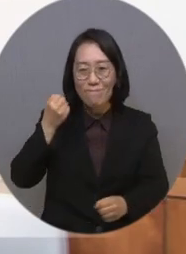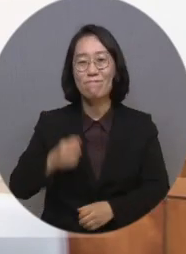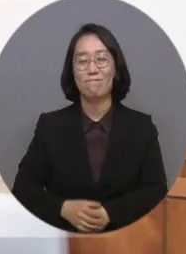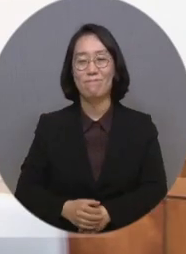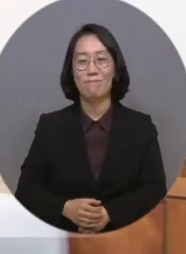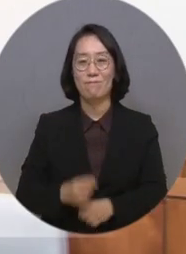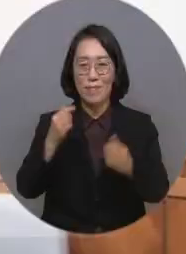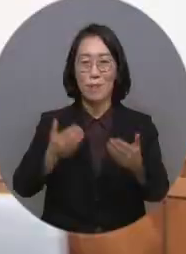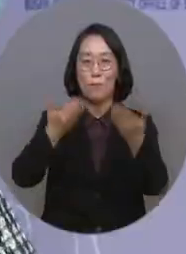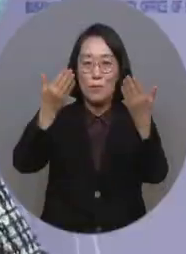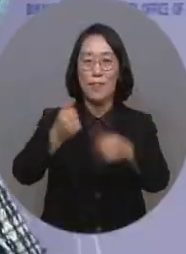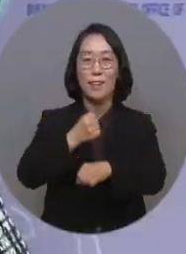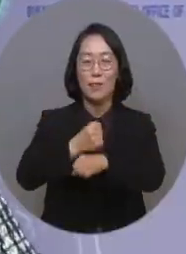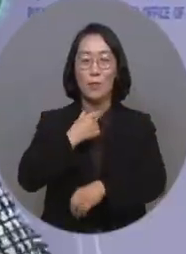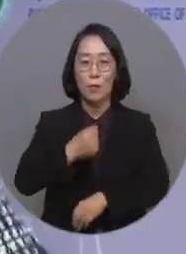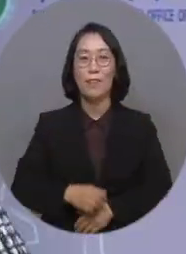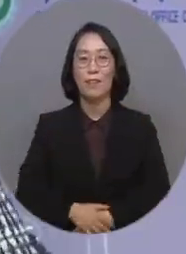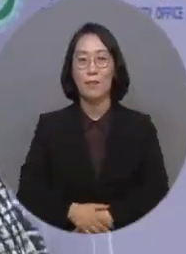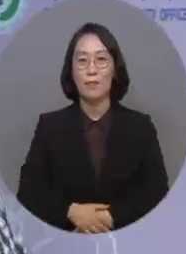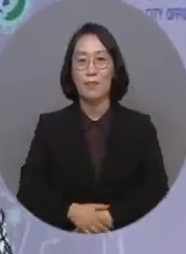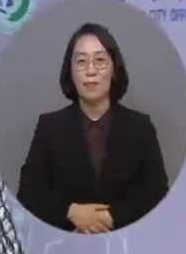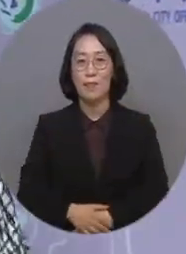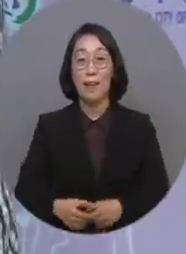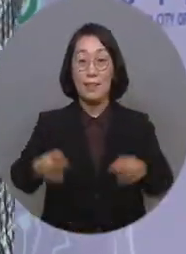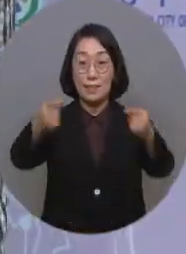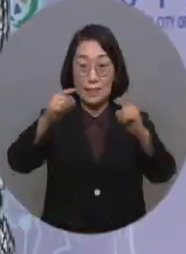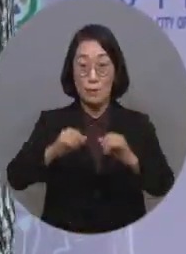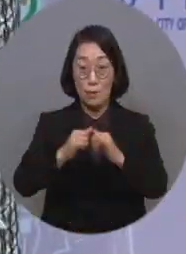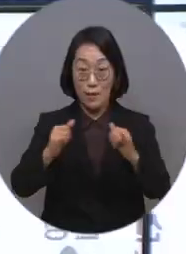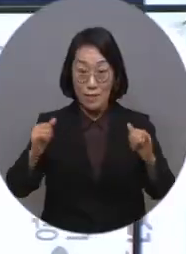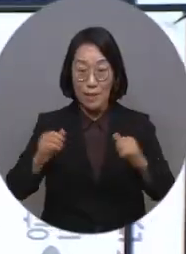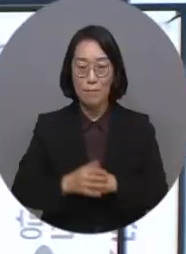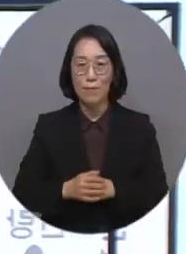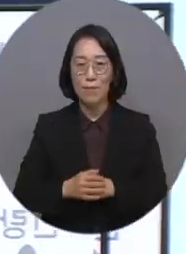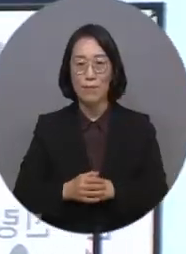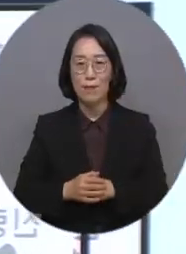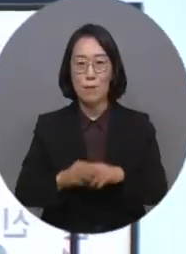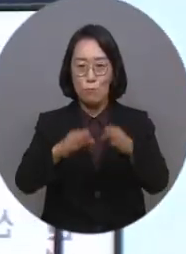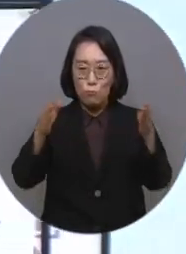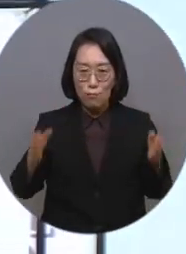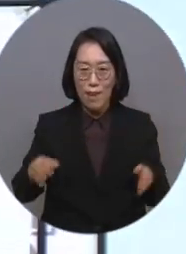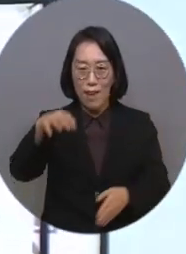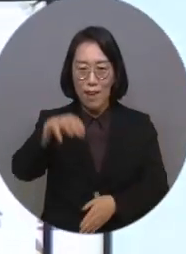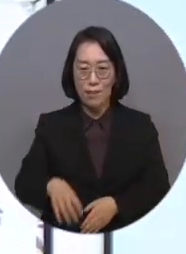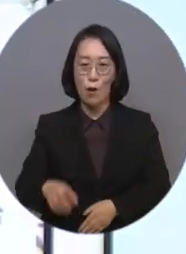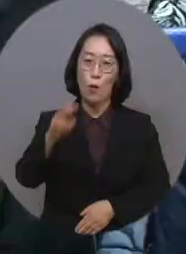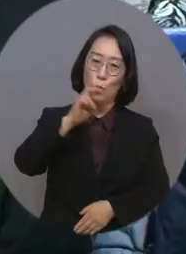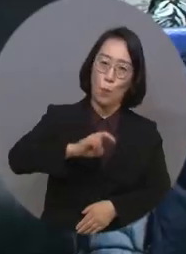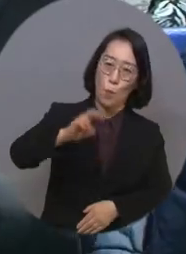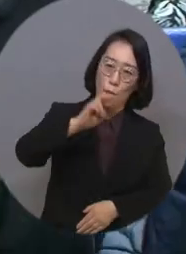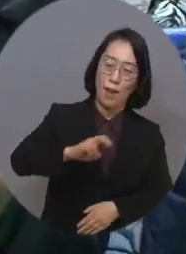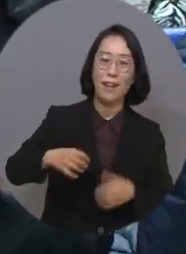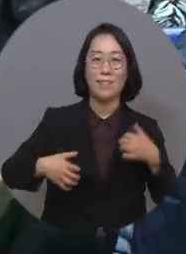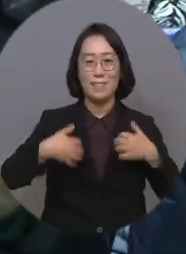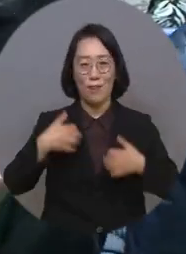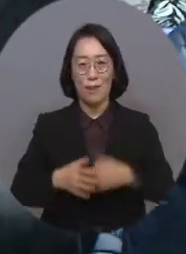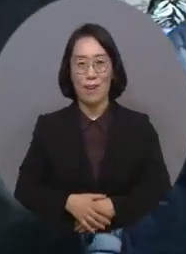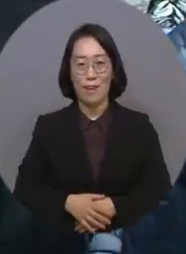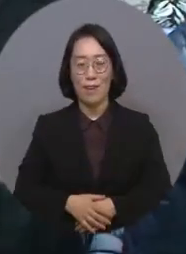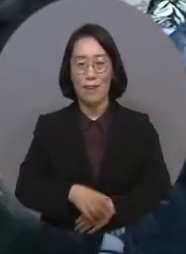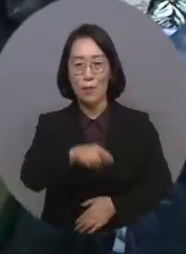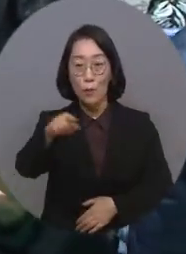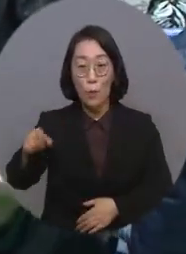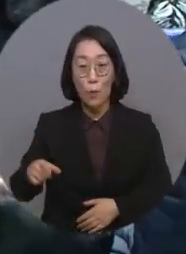달려가서 봉사하겠습니다. 행사에 참석한 장애인 회원들이 무대 앞으로 나와 열창합니다. 참석한